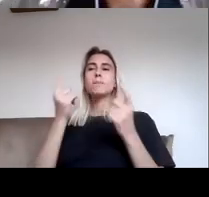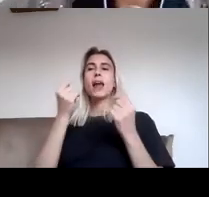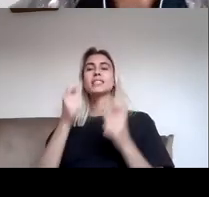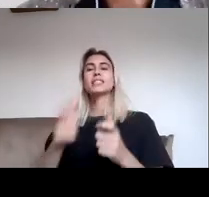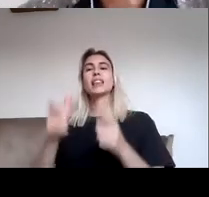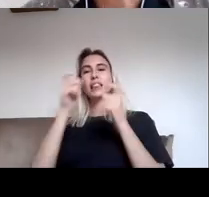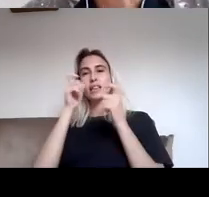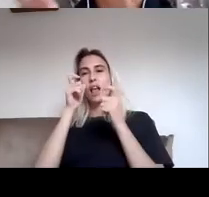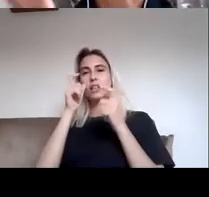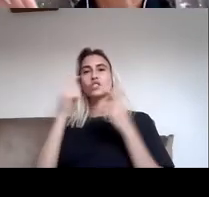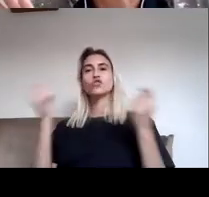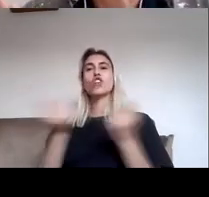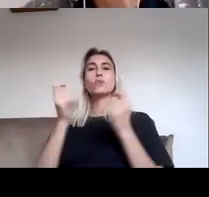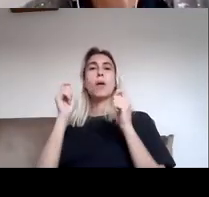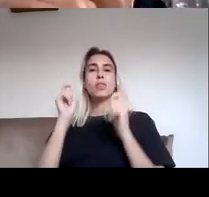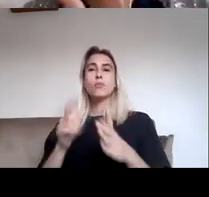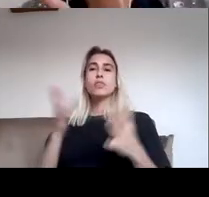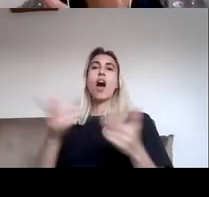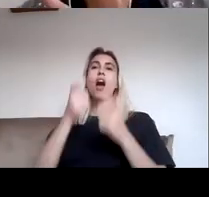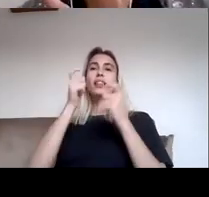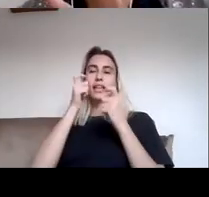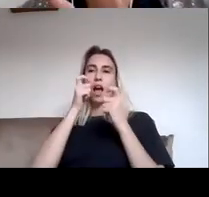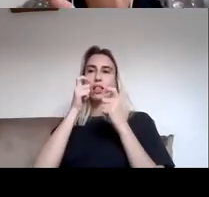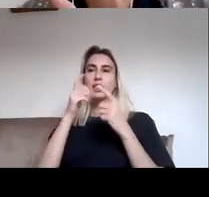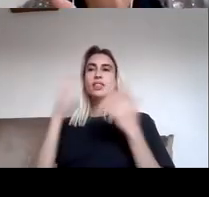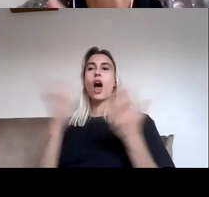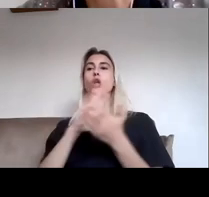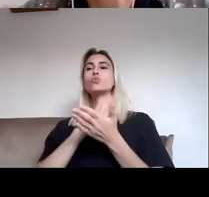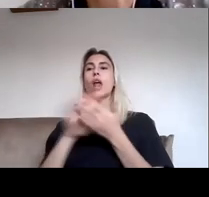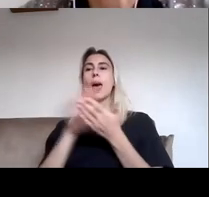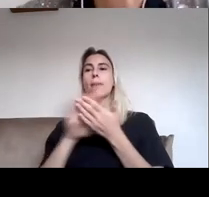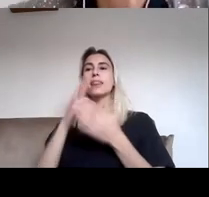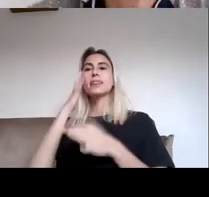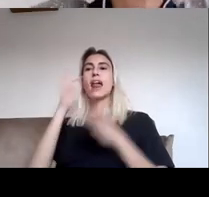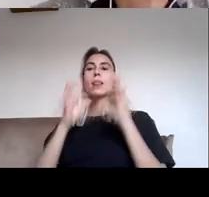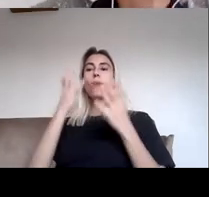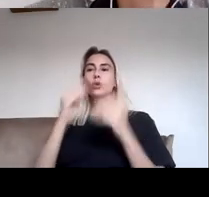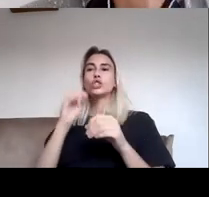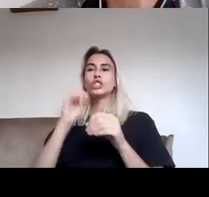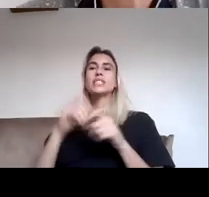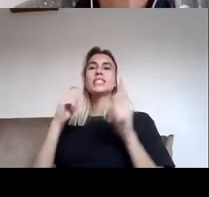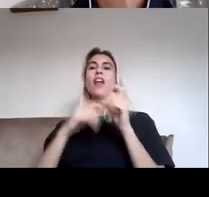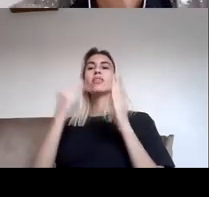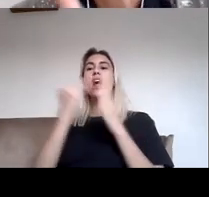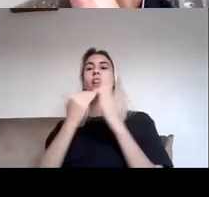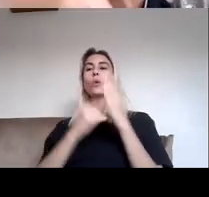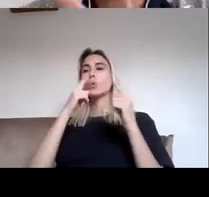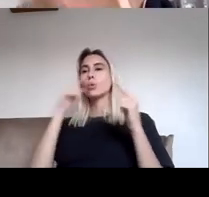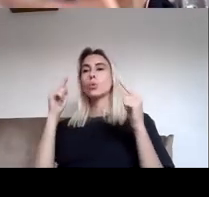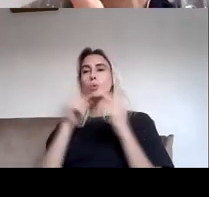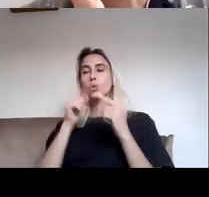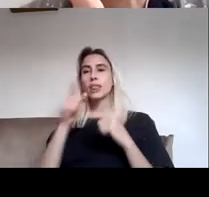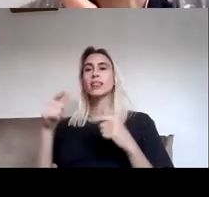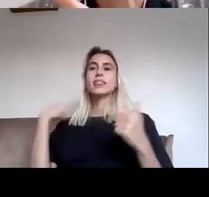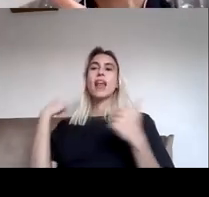bir çalışma yapılıyor. Daha dikkat ediliyor. Daha işte düzenleme denetleme olduğu için standartlara uygun yapılar. En azından tekrar